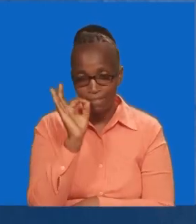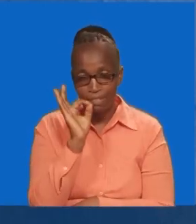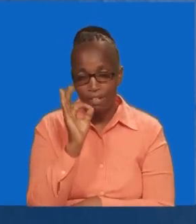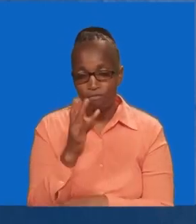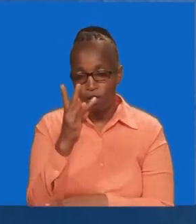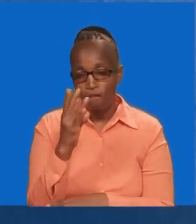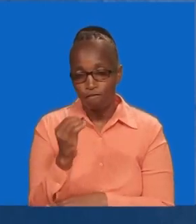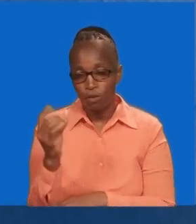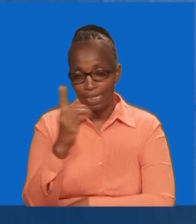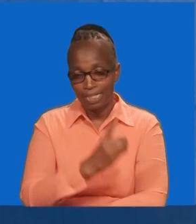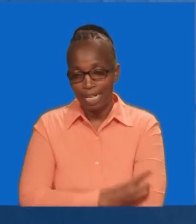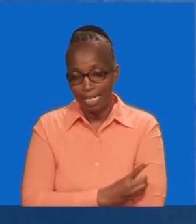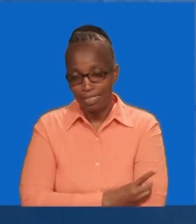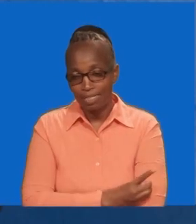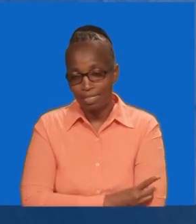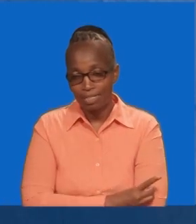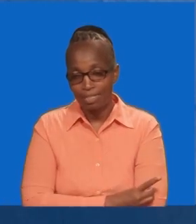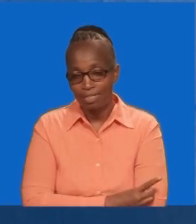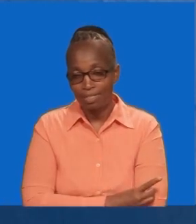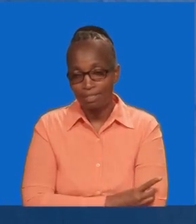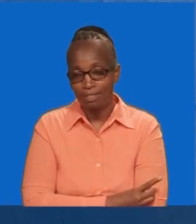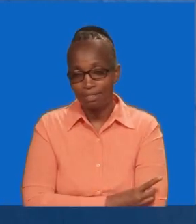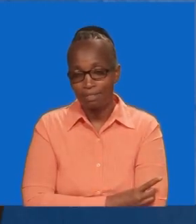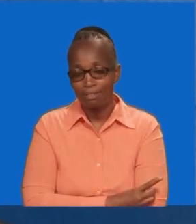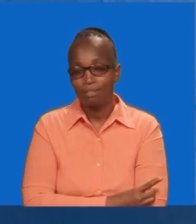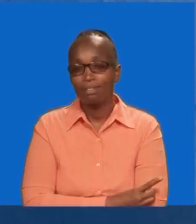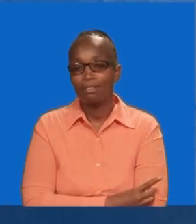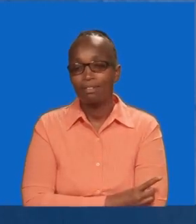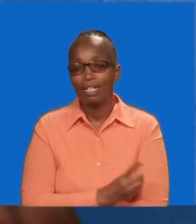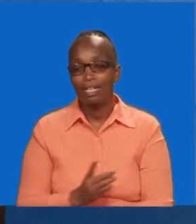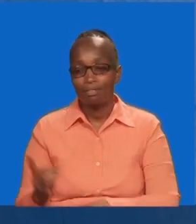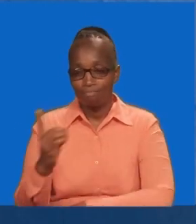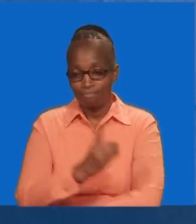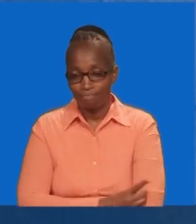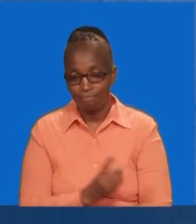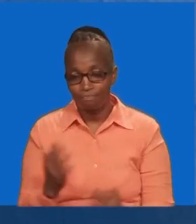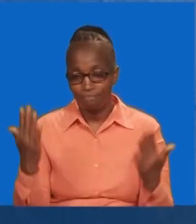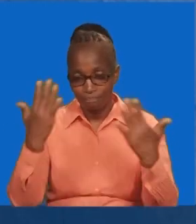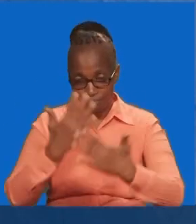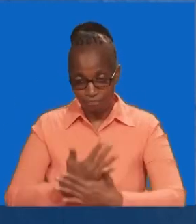siku 40 mchana na usiku, mwisho akaona njaa.